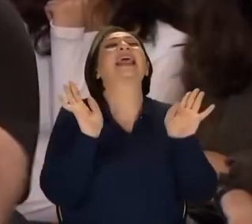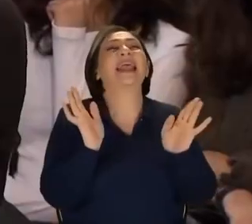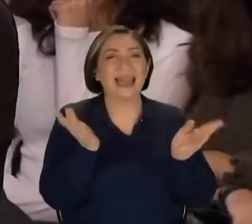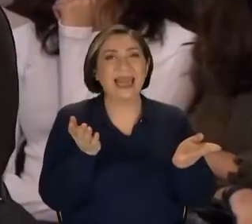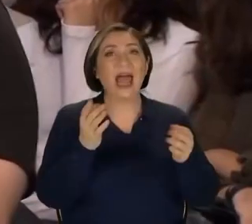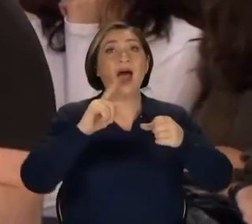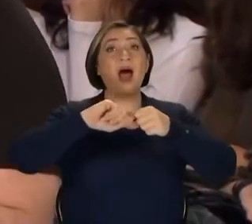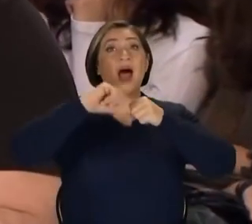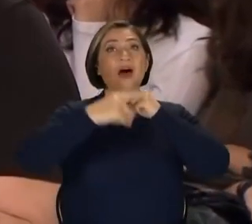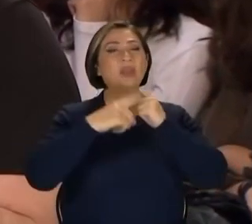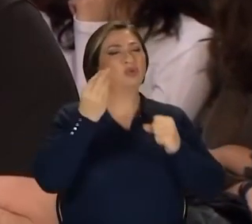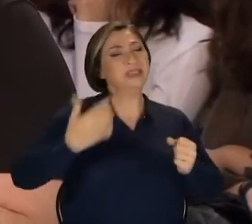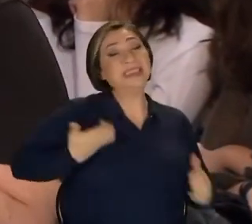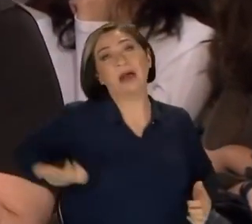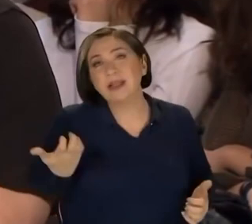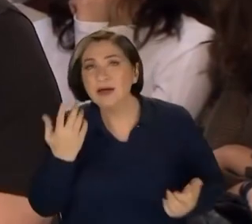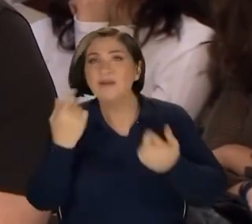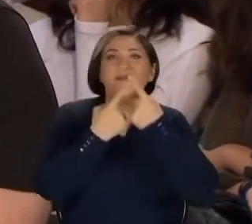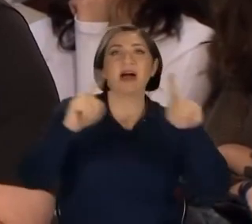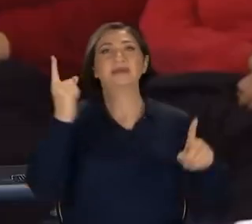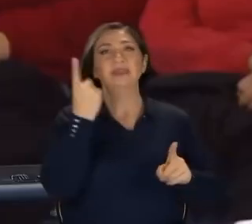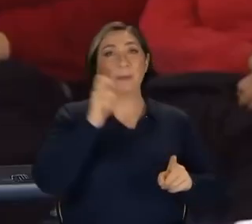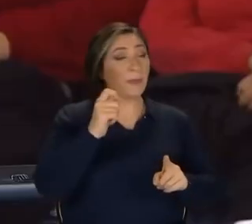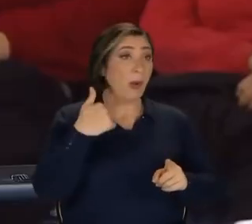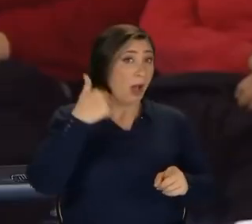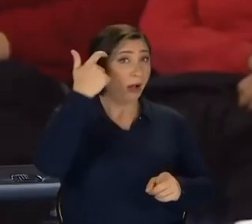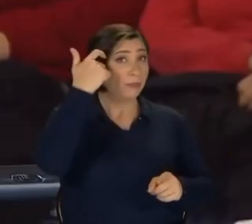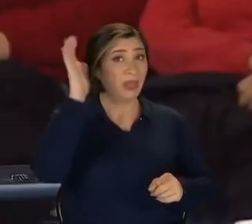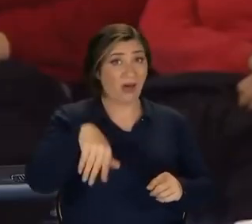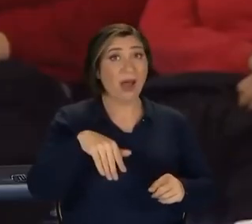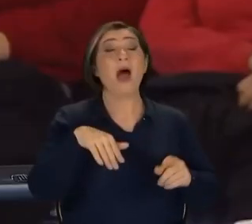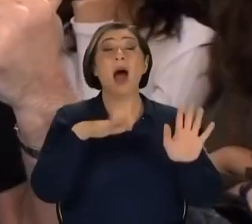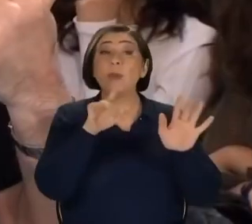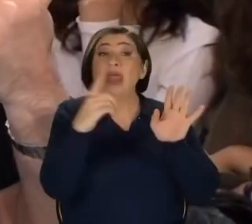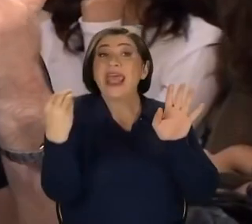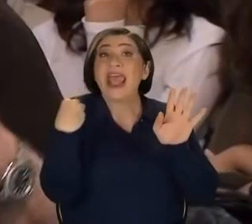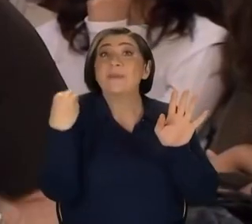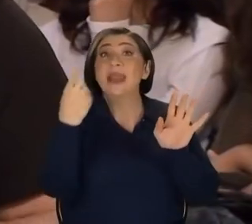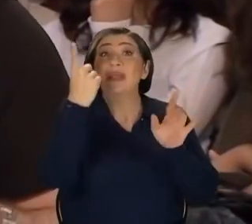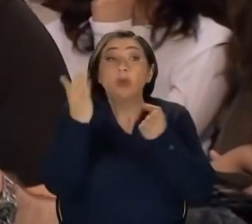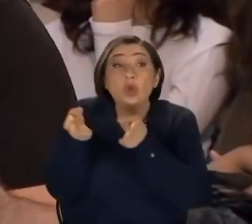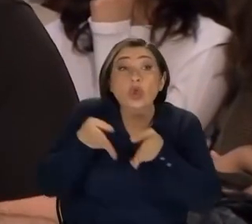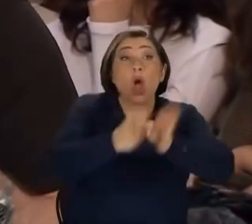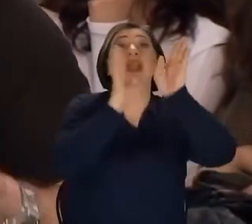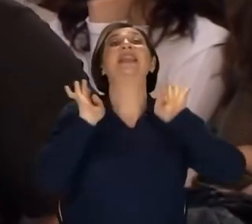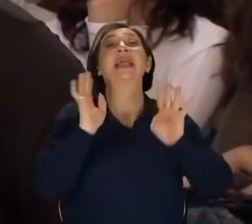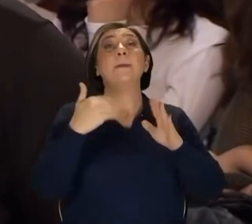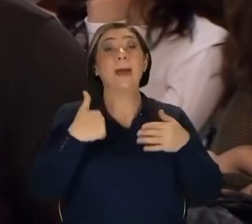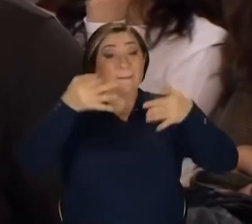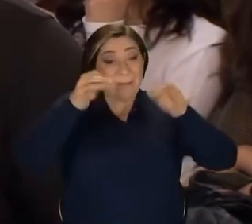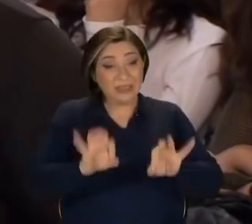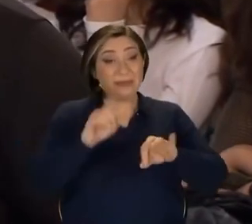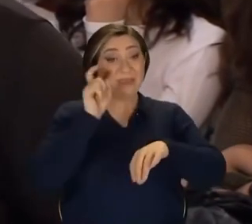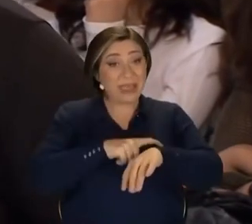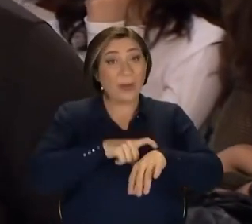Yani haftaya çok serseri bir şey yapabilirim. Ki var aklımda. Ama bu da yepyeni bir dönemeç değil diyorum ya. Ben başladığım